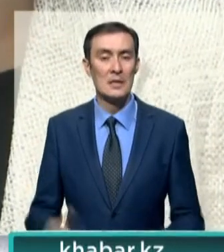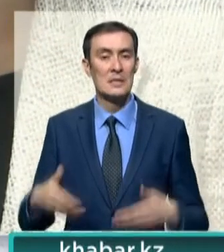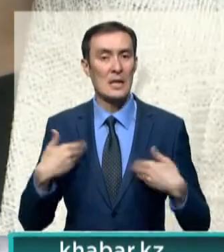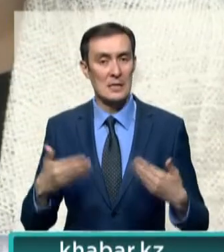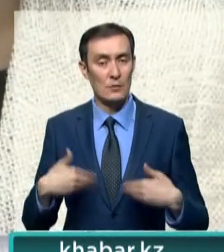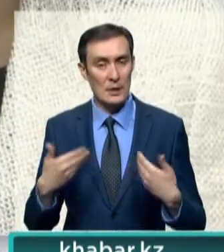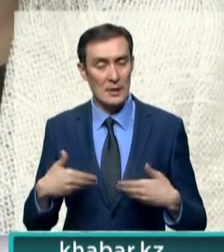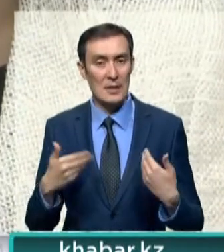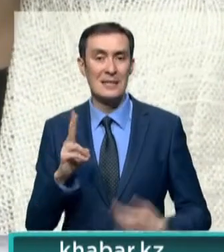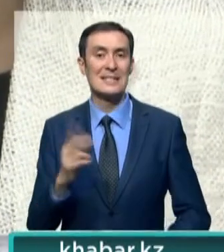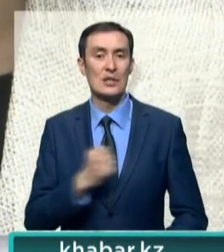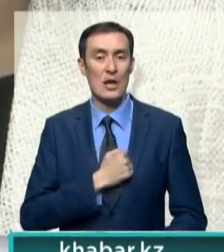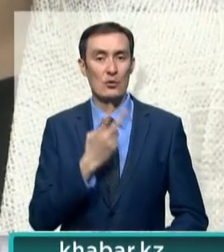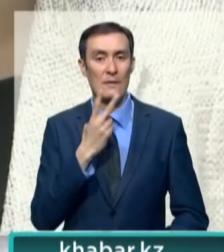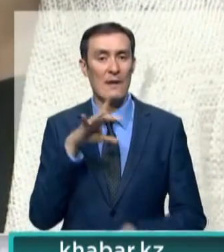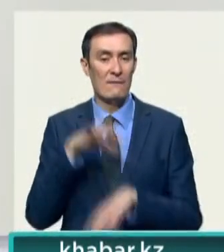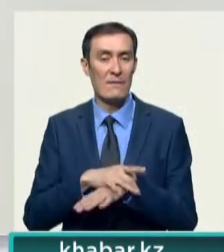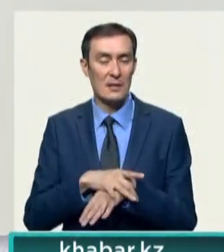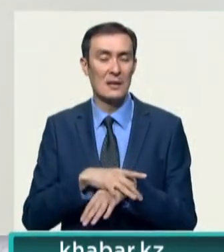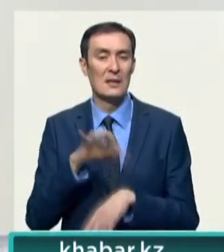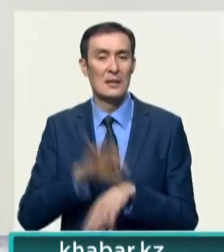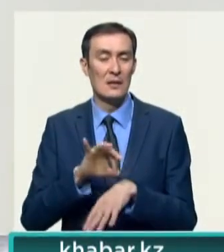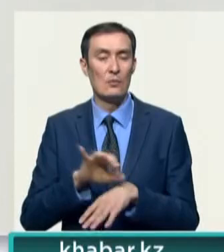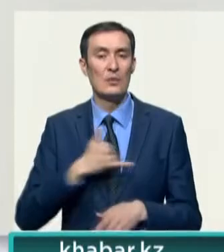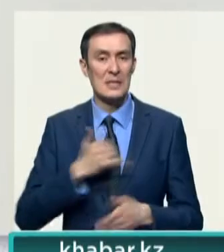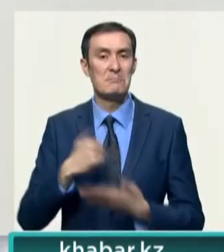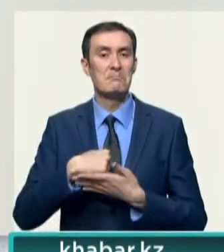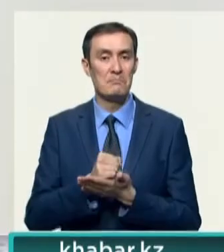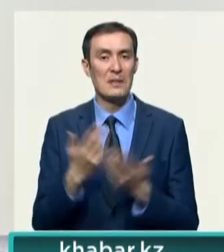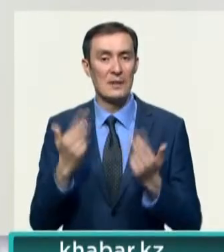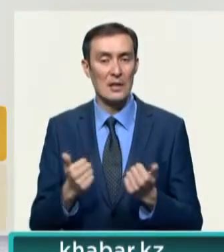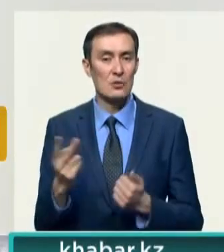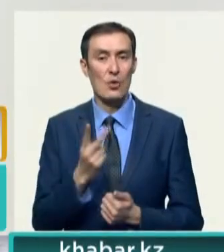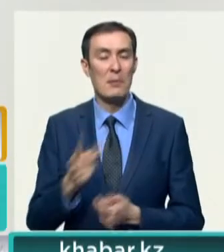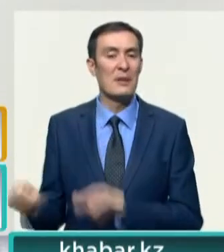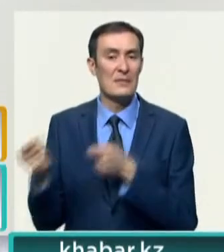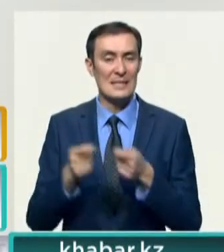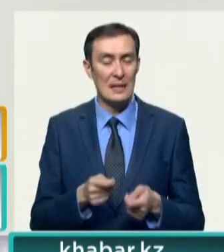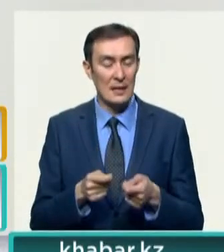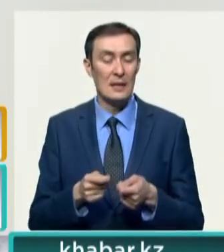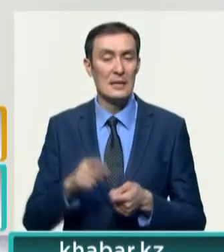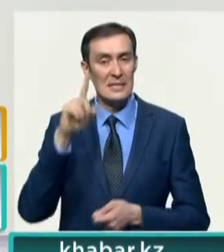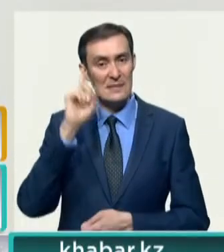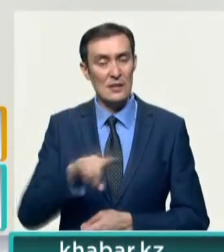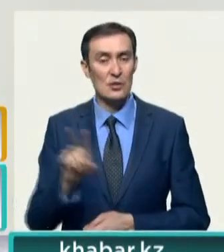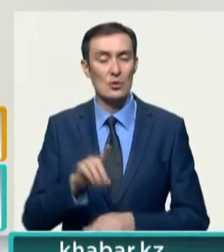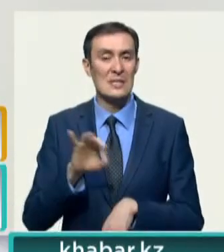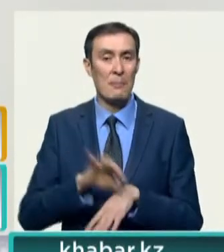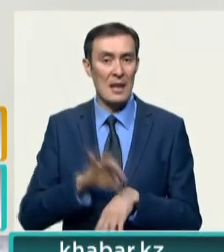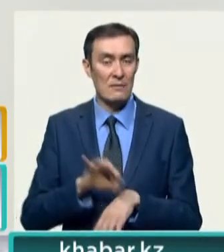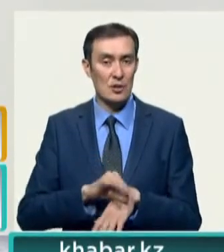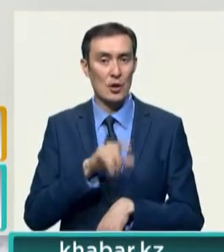Здравствуйте, Жанна. К сожалению, два случая COVID-19 у нас подтвердились, оба завозные. Известно, что